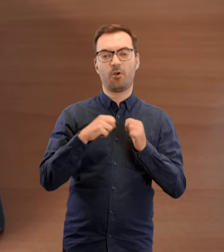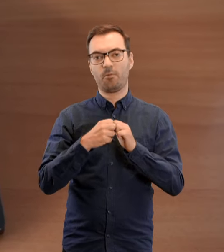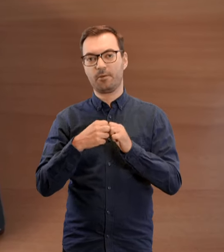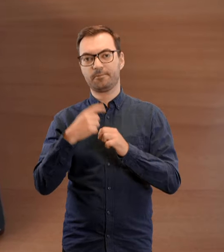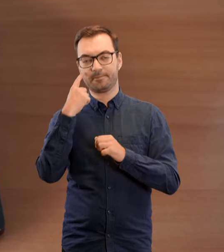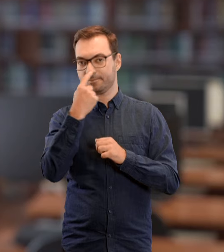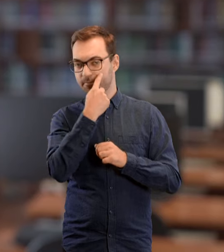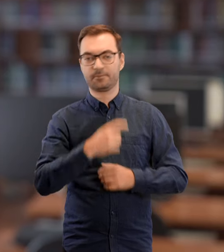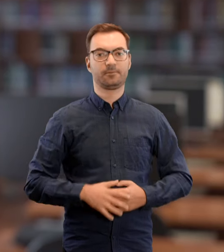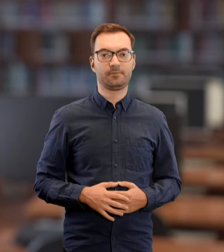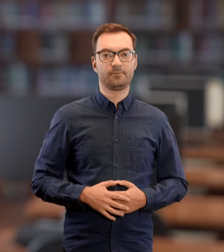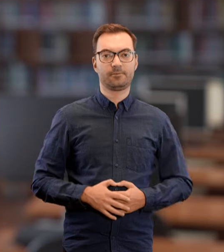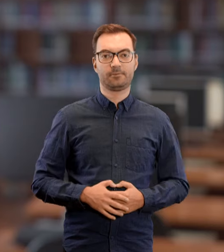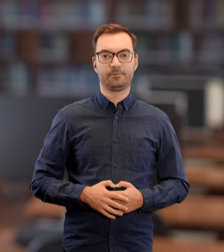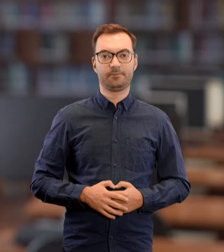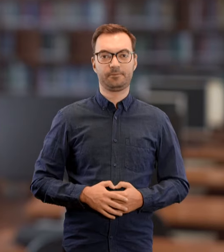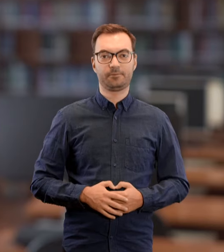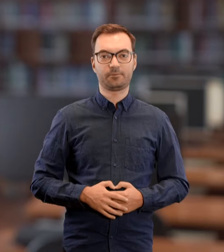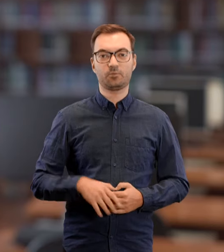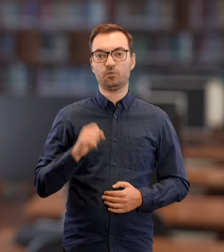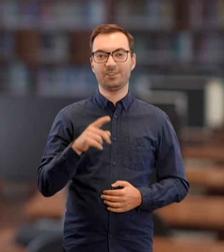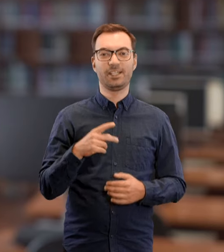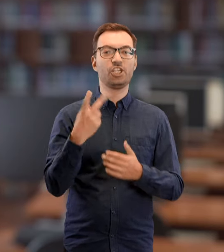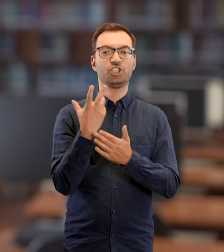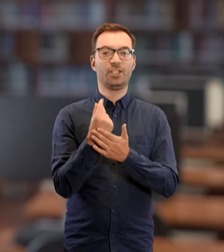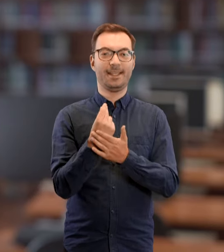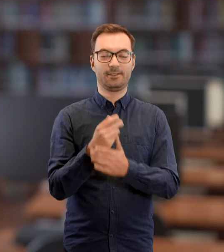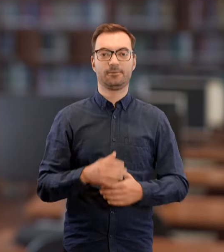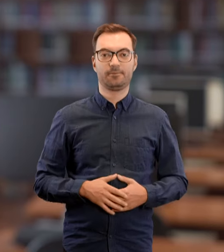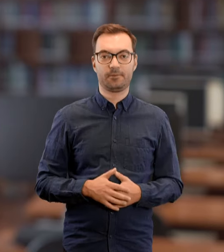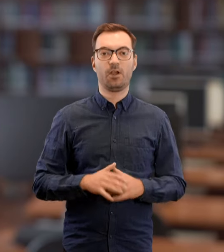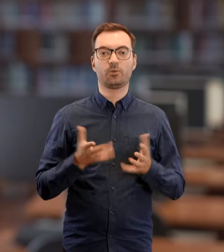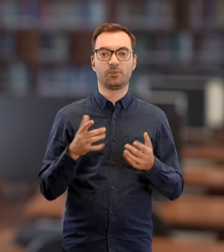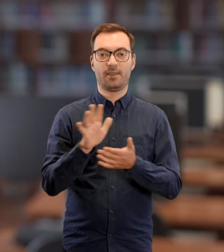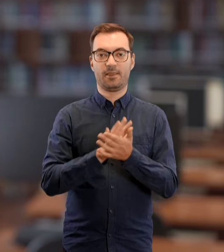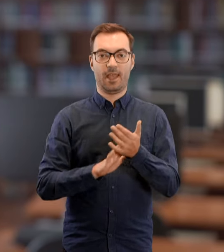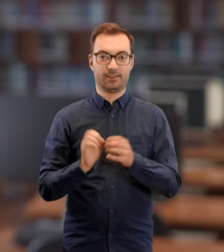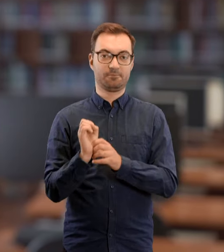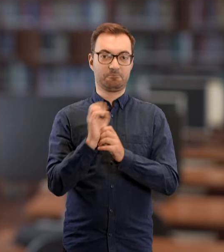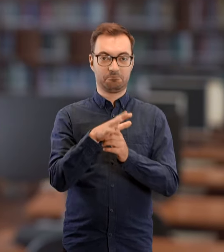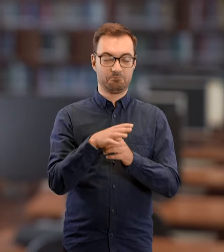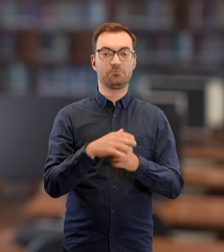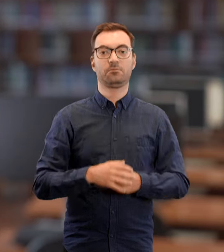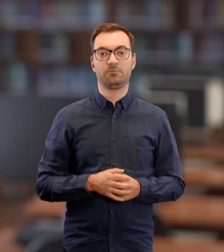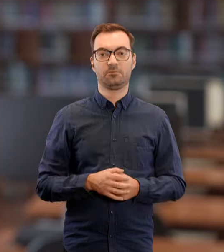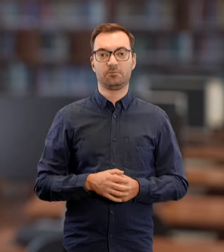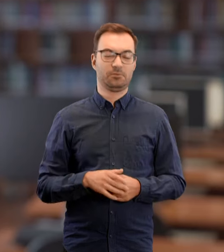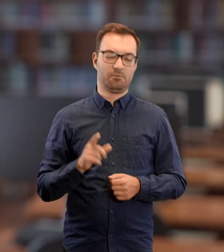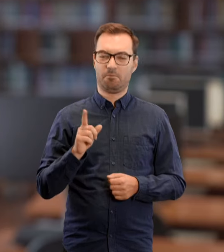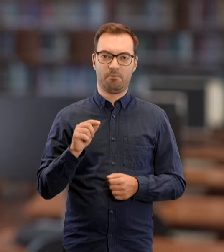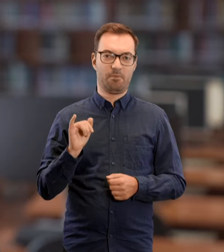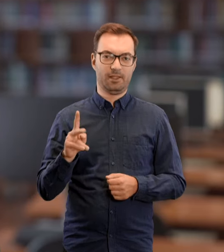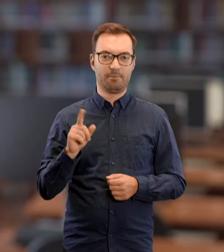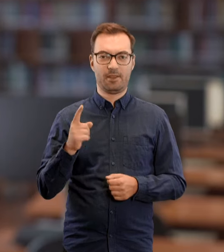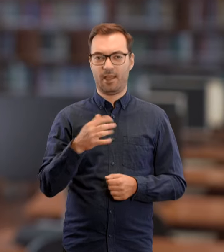ograniczeniami wzrokowymi. Mamy również czytnik. Można sobie wrzucić tekst, który zostaje, czy nawet z pliku